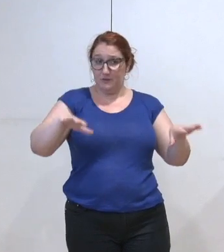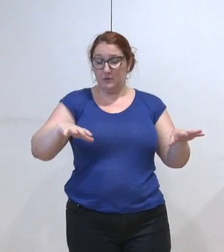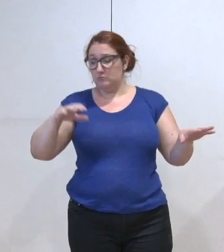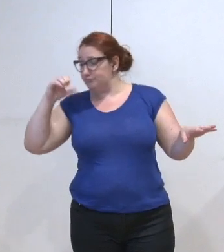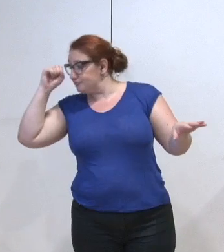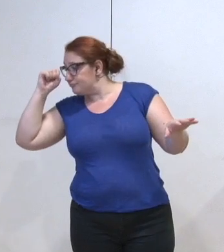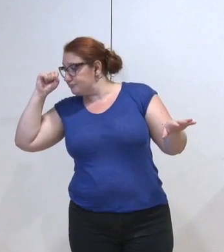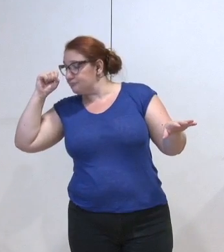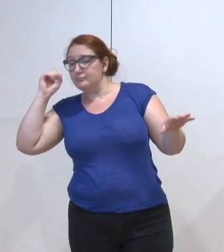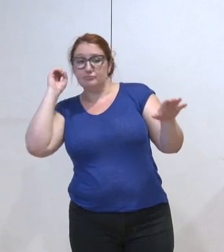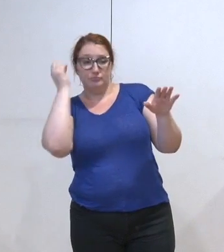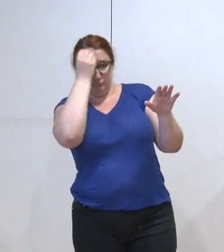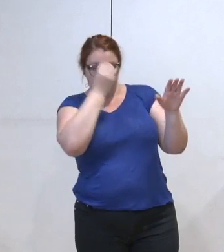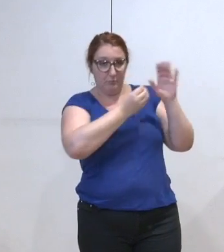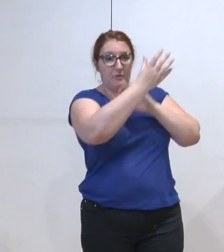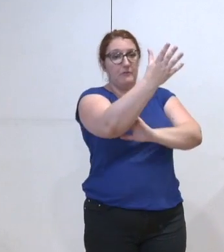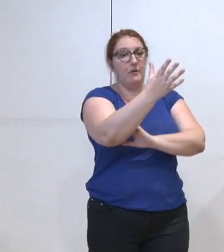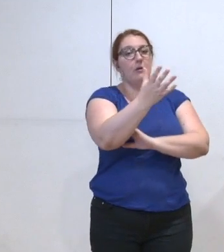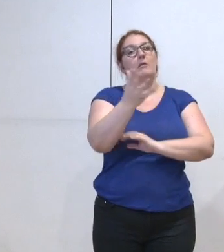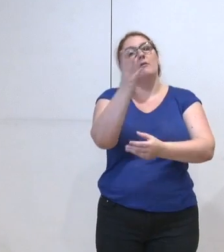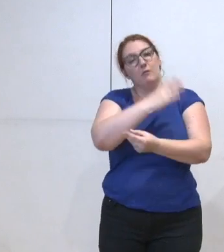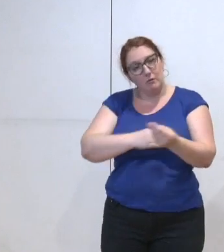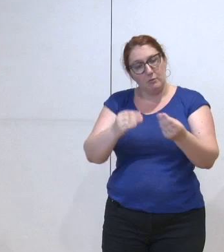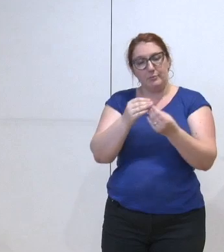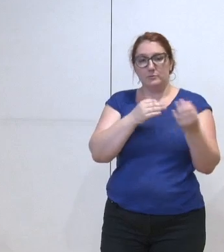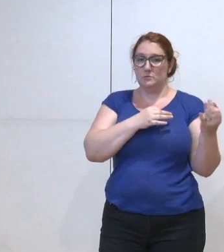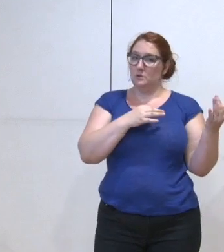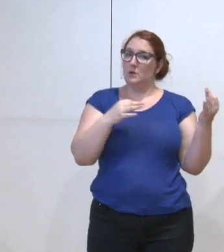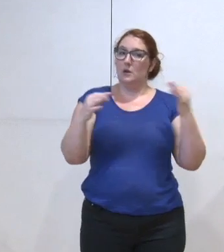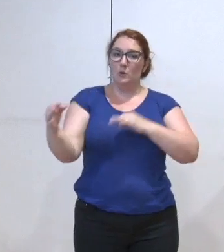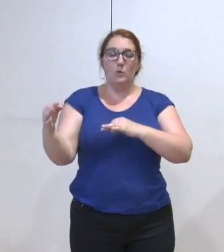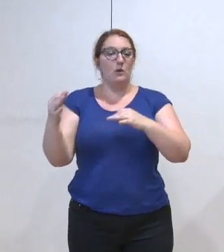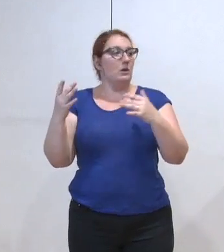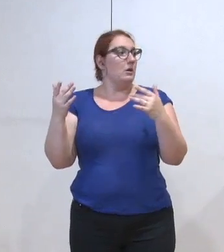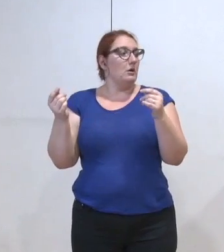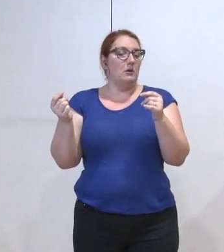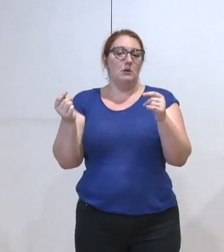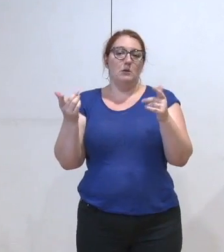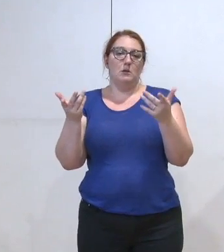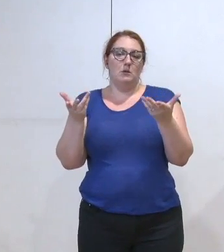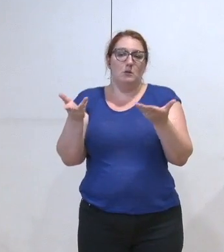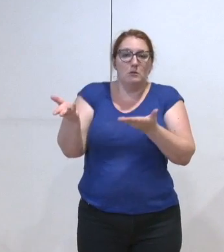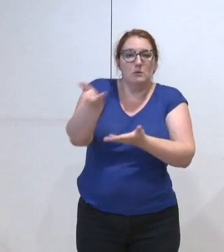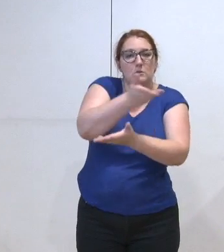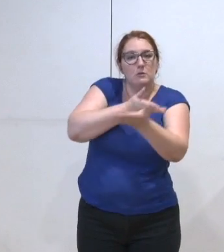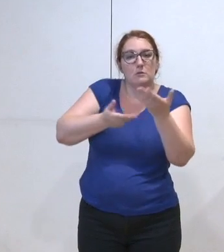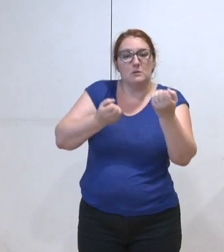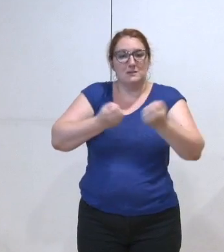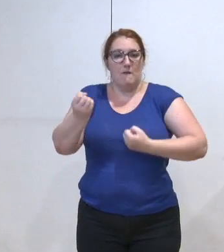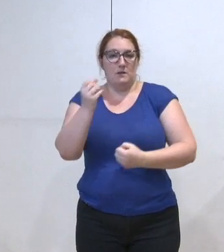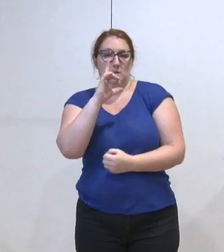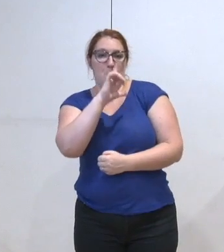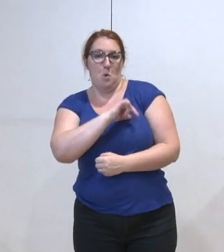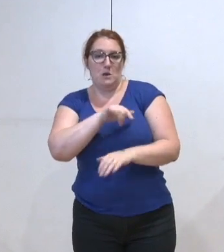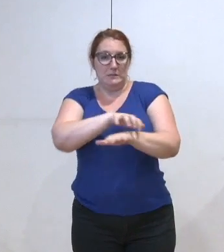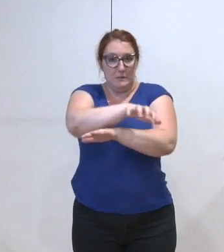euh en plus évidemment des discussion régulières euh que nous avons sur ce sujet avec les services de police